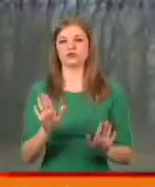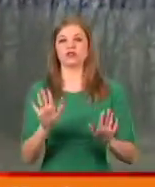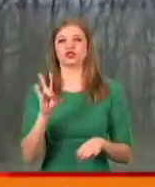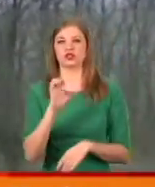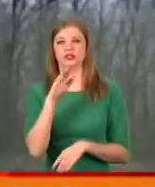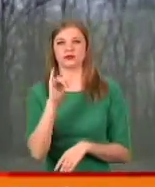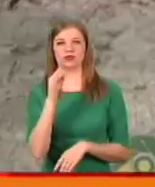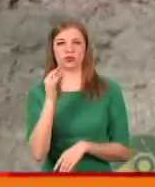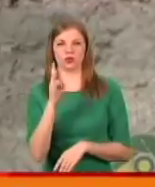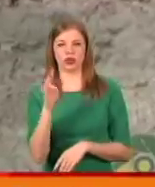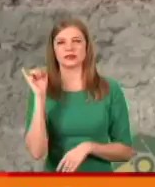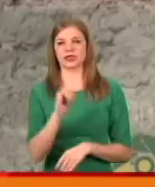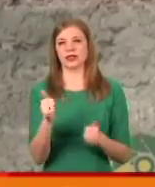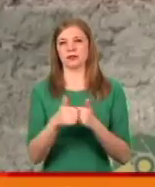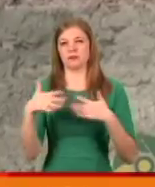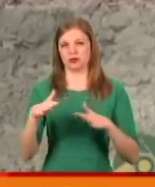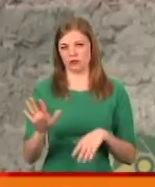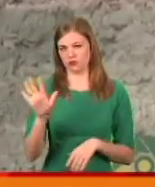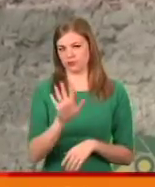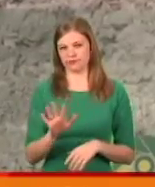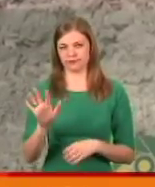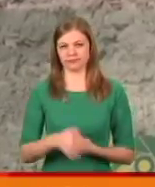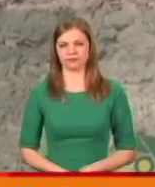на Світлодарській дузі та Приморських рубежах.